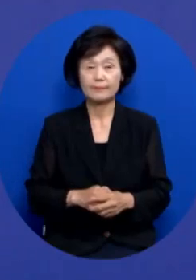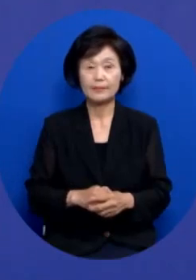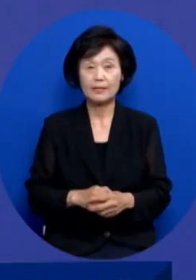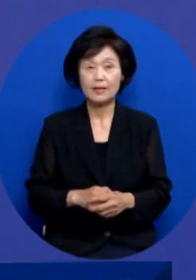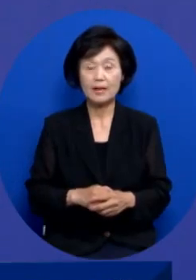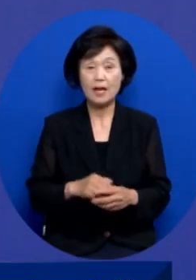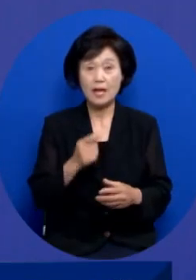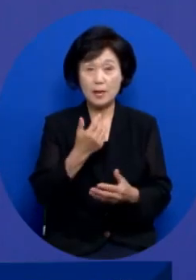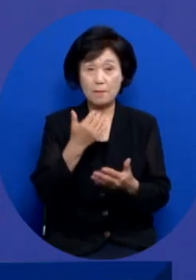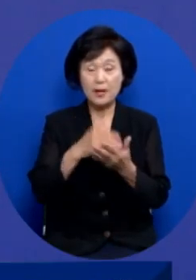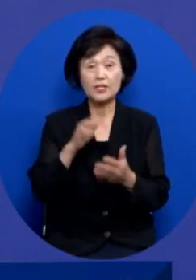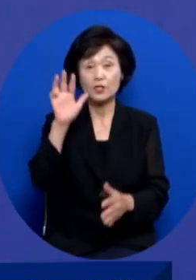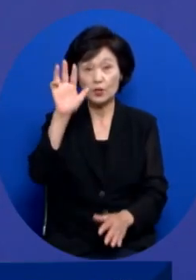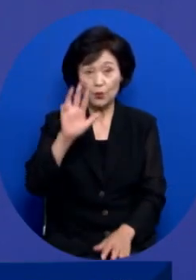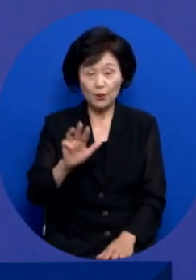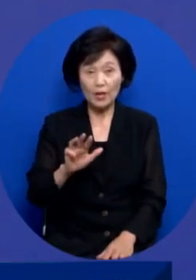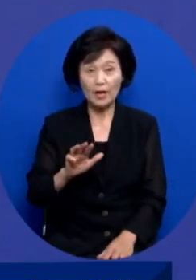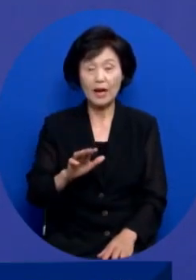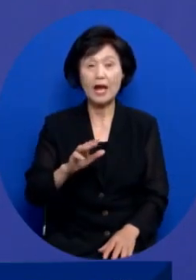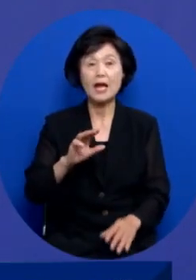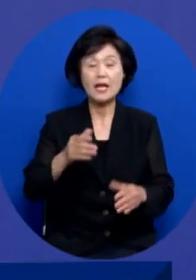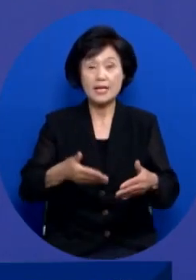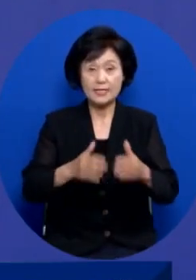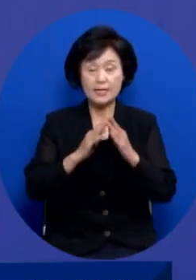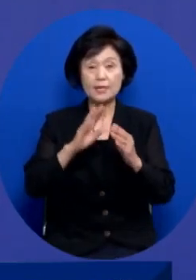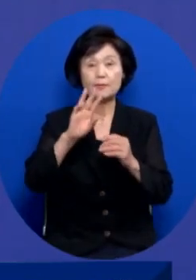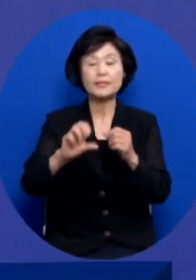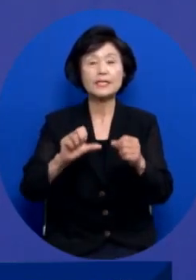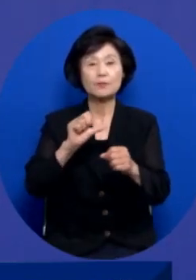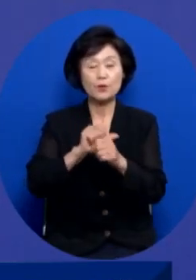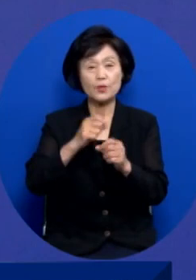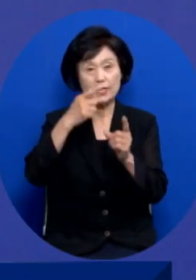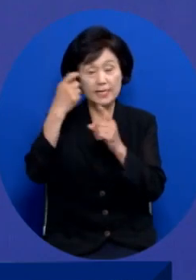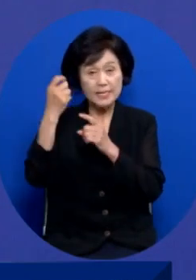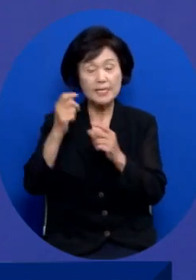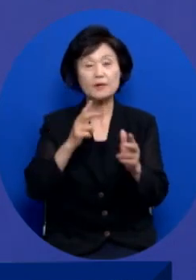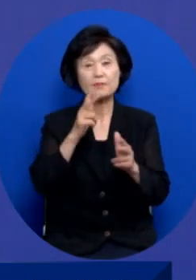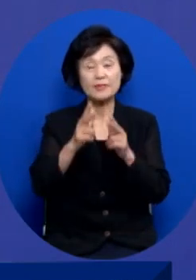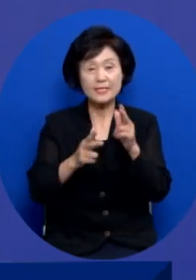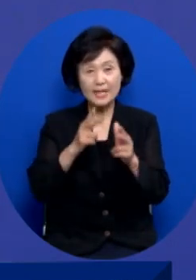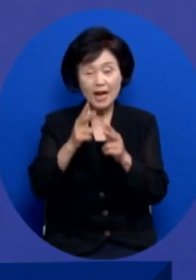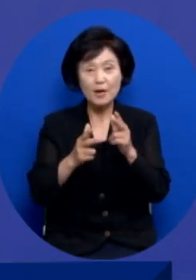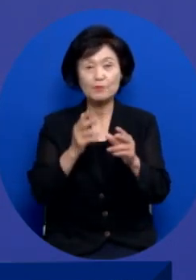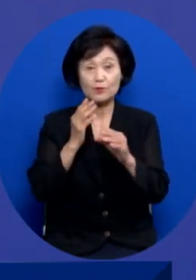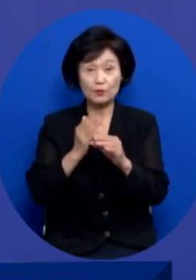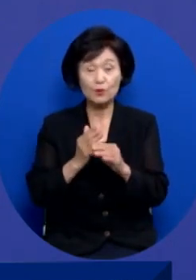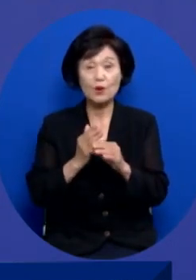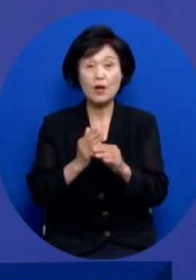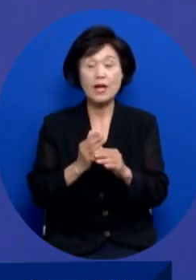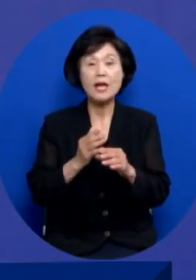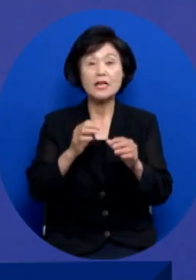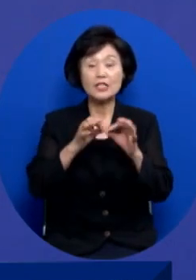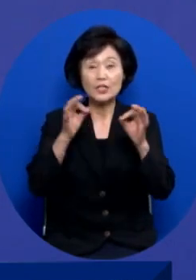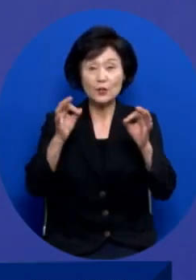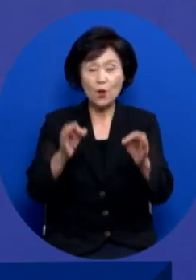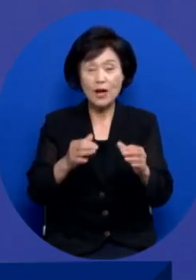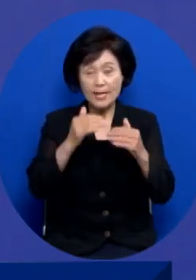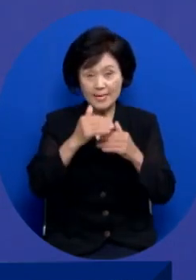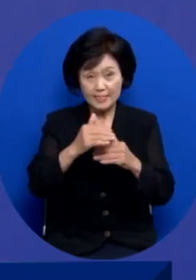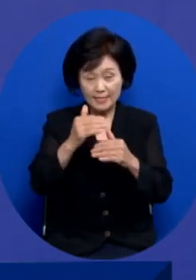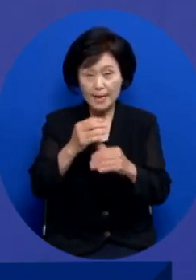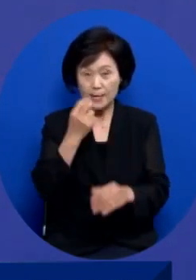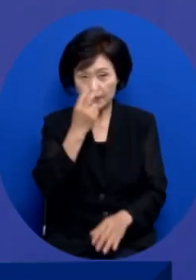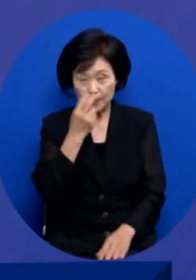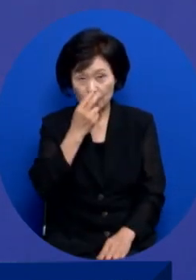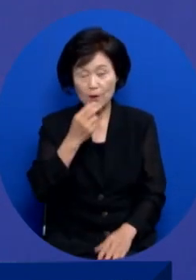대한예수교장도회 백석초계가 올해 설립 45주년 기념사업을 성황리에 이어가고 있는 가운데 그동안의 진행 상황을 점검하고